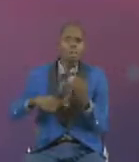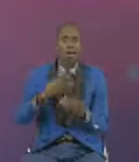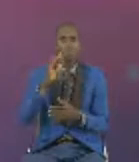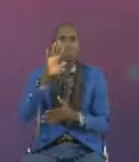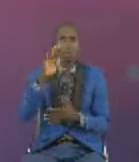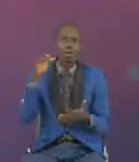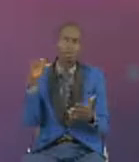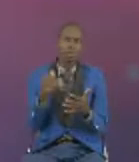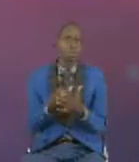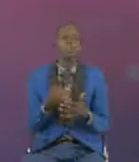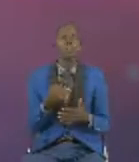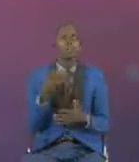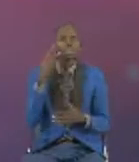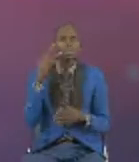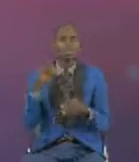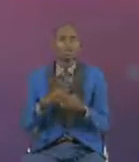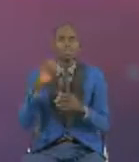d'environ 5000.